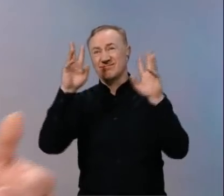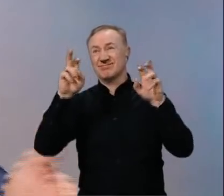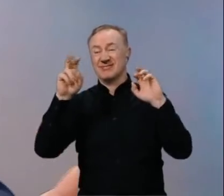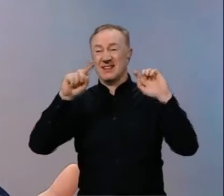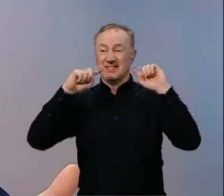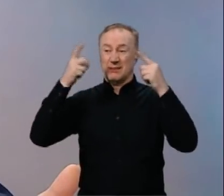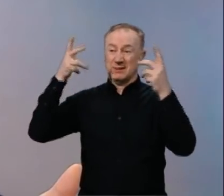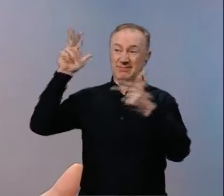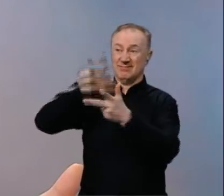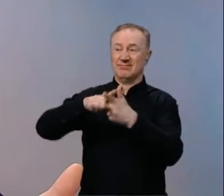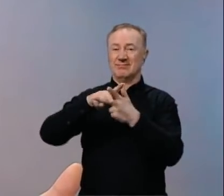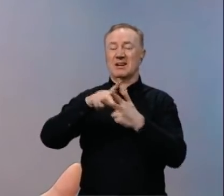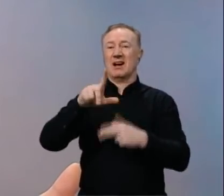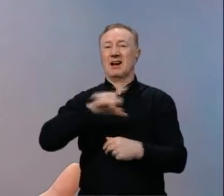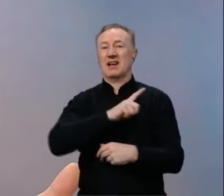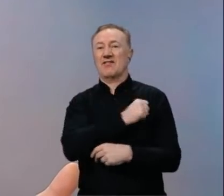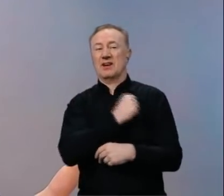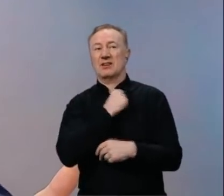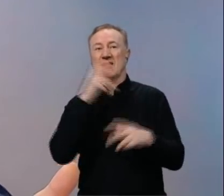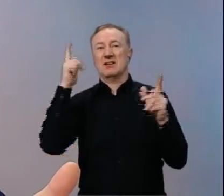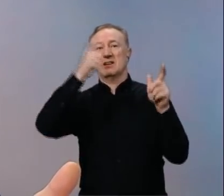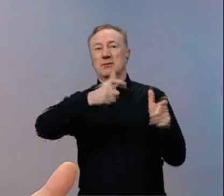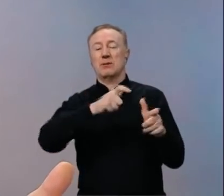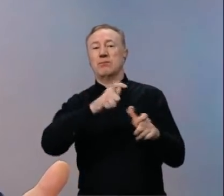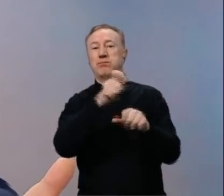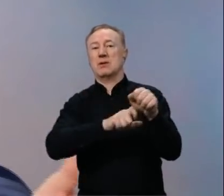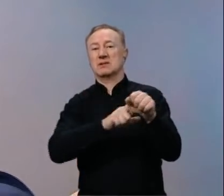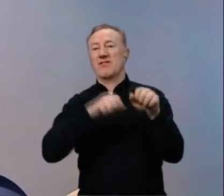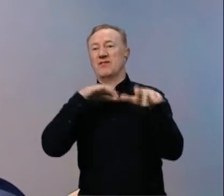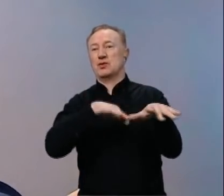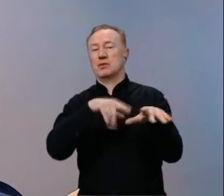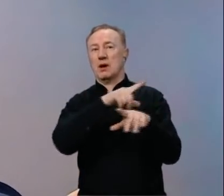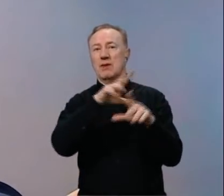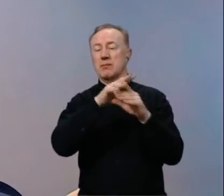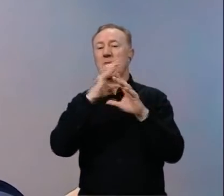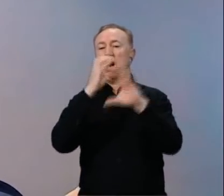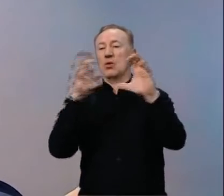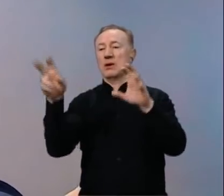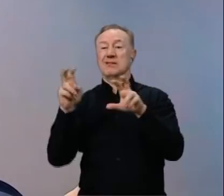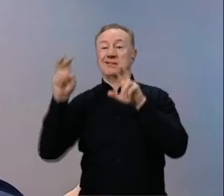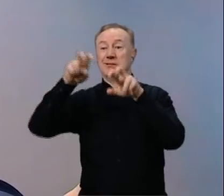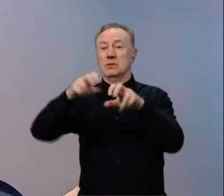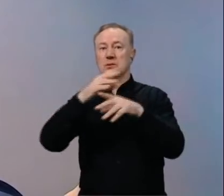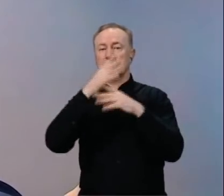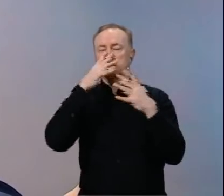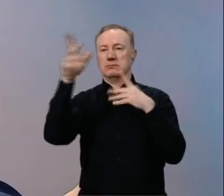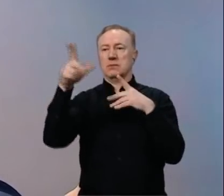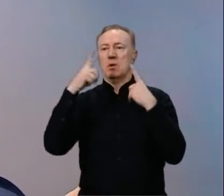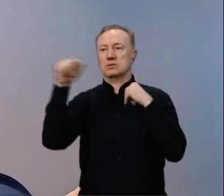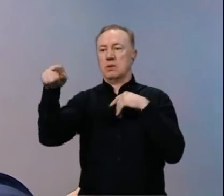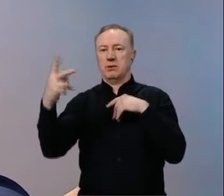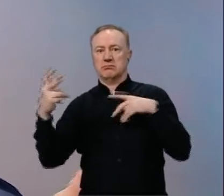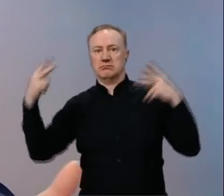nich do widzę właściwie nie kibice było nienależyty którzy wchodzą do autokaru i w jakiś sposób naruszają cielesność